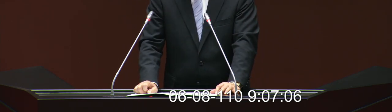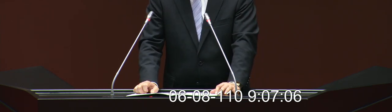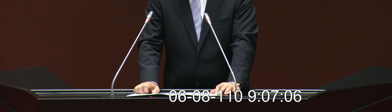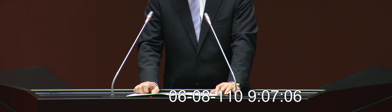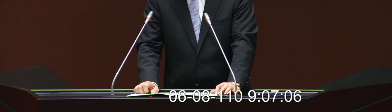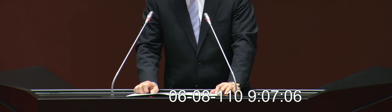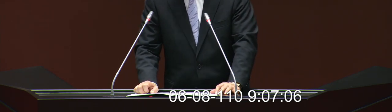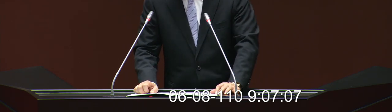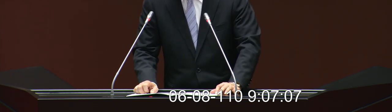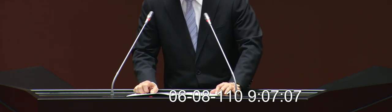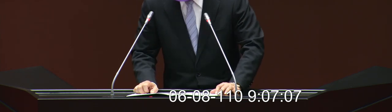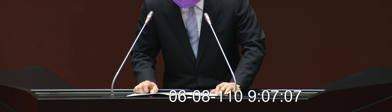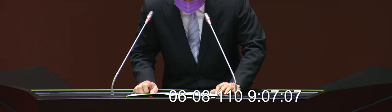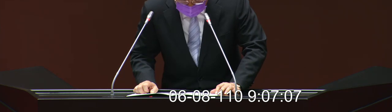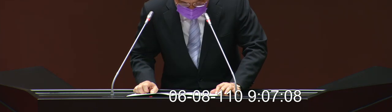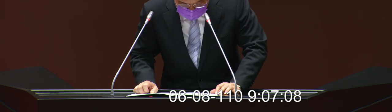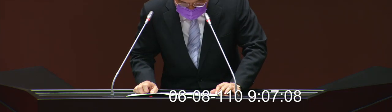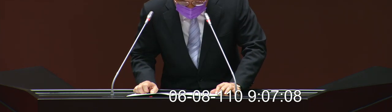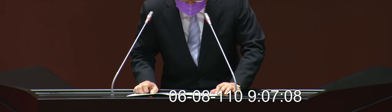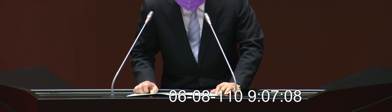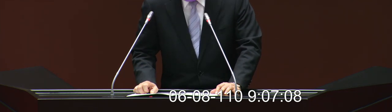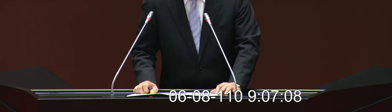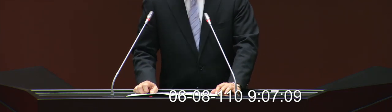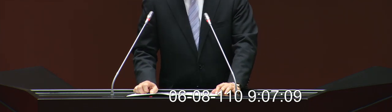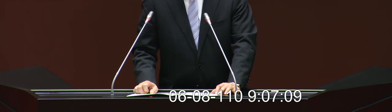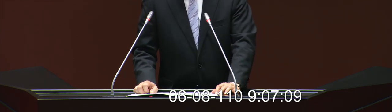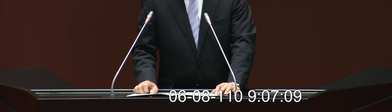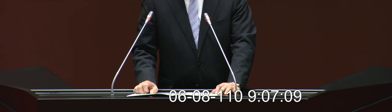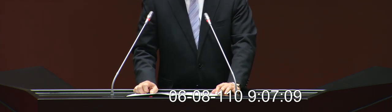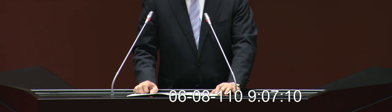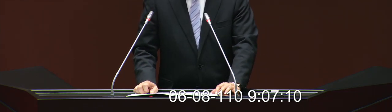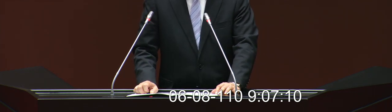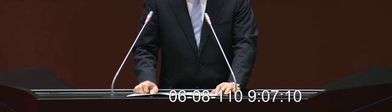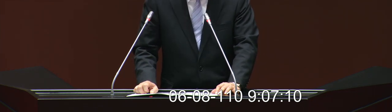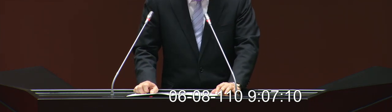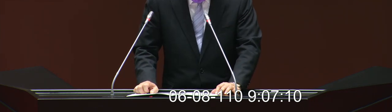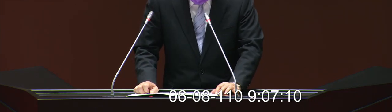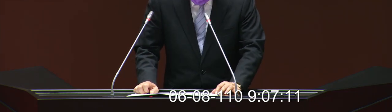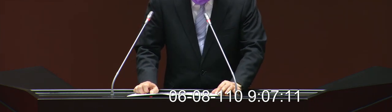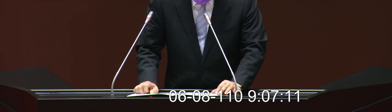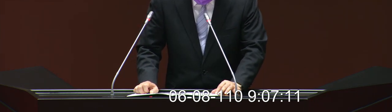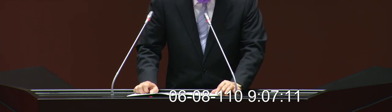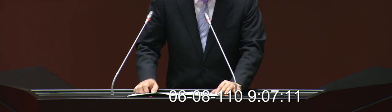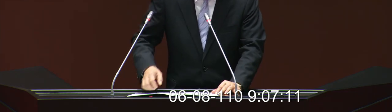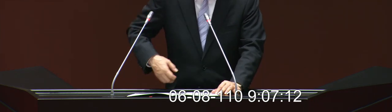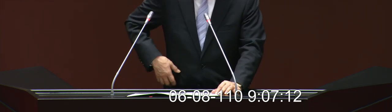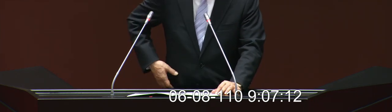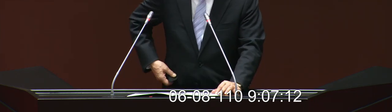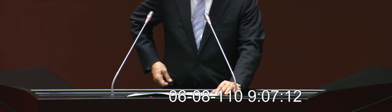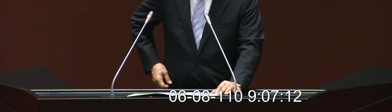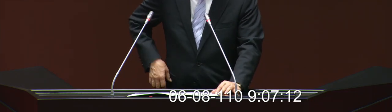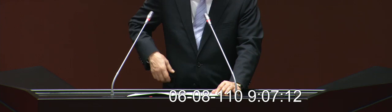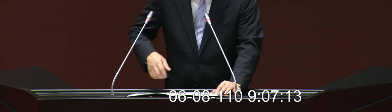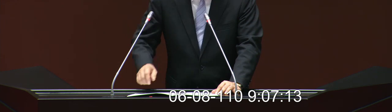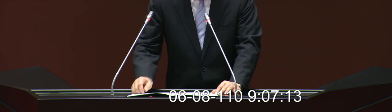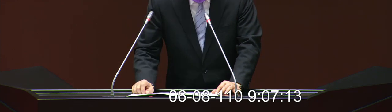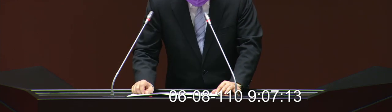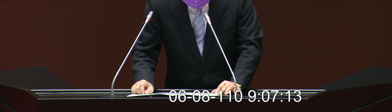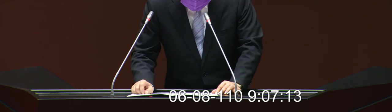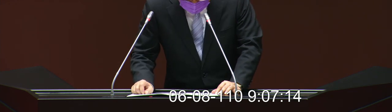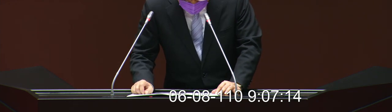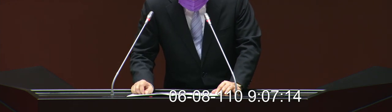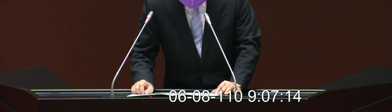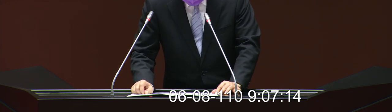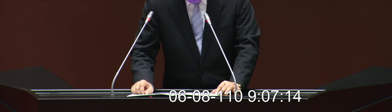情转趋艰困的此时此刻，及时伸出援手，特别感到温暖，特